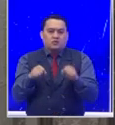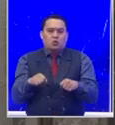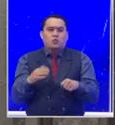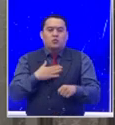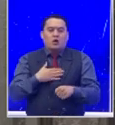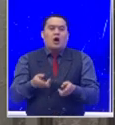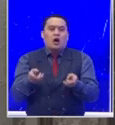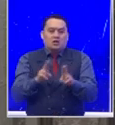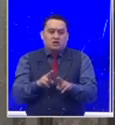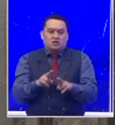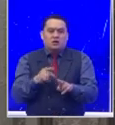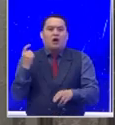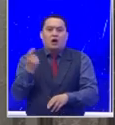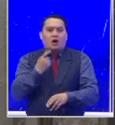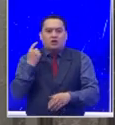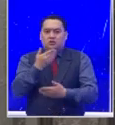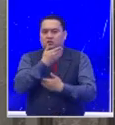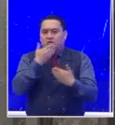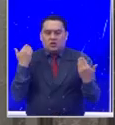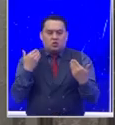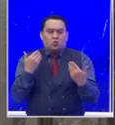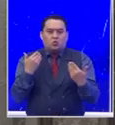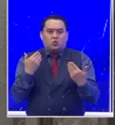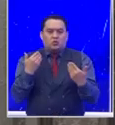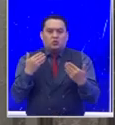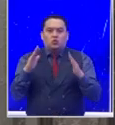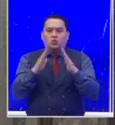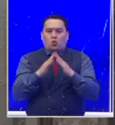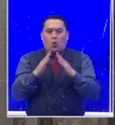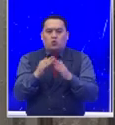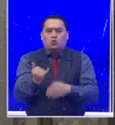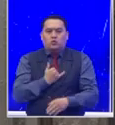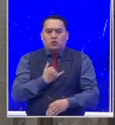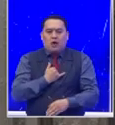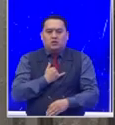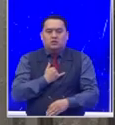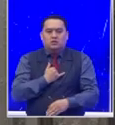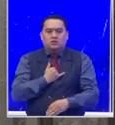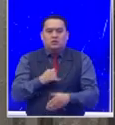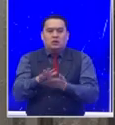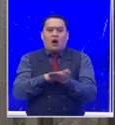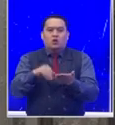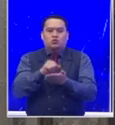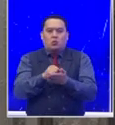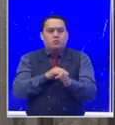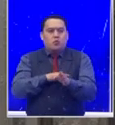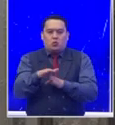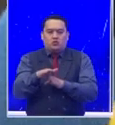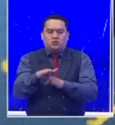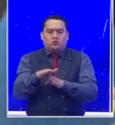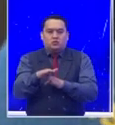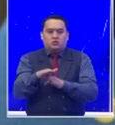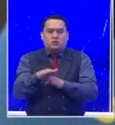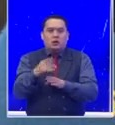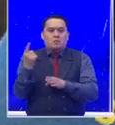что-то осталось, но ни хозяйства не осталось. Дом у нас стоял, но разрушенный был, разрушения были.